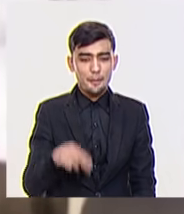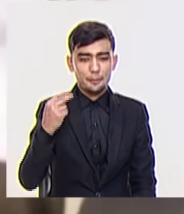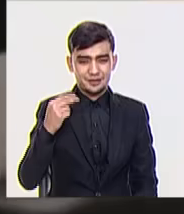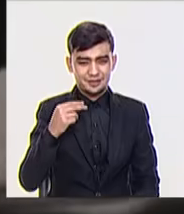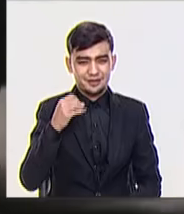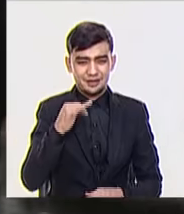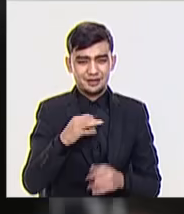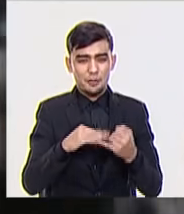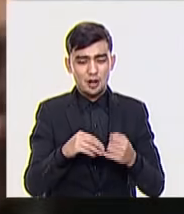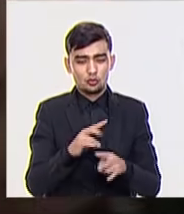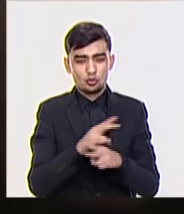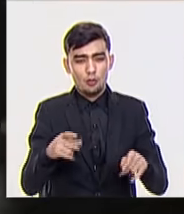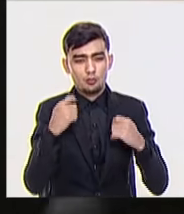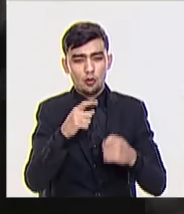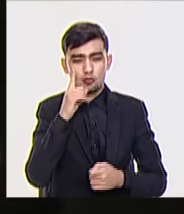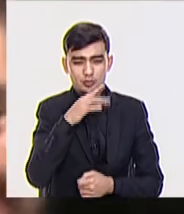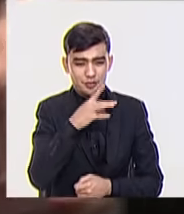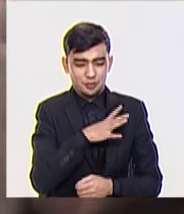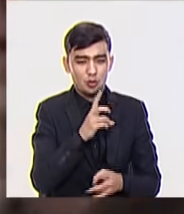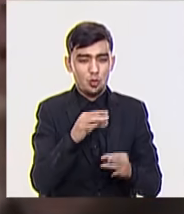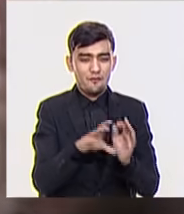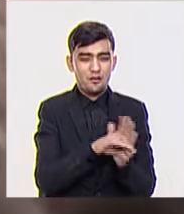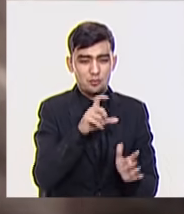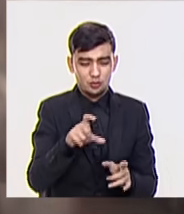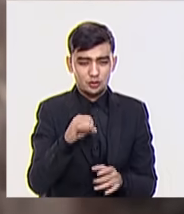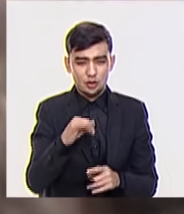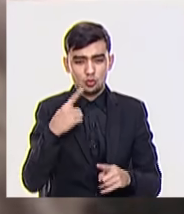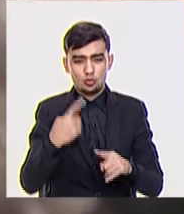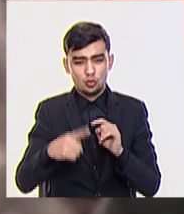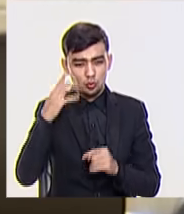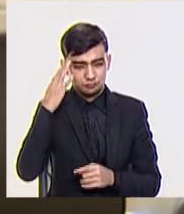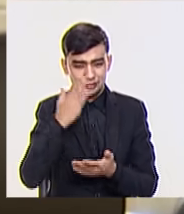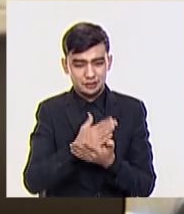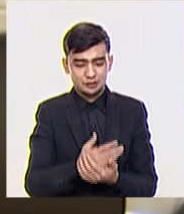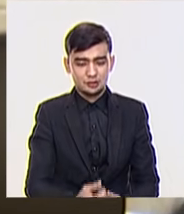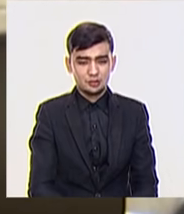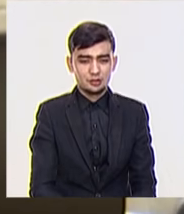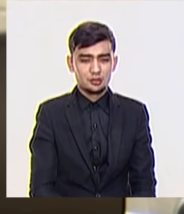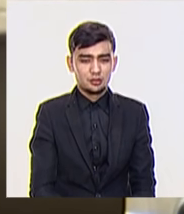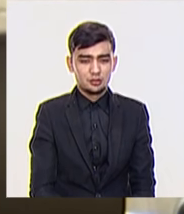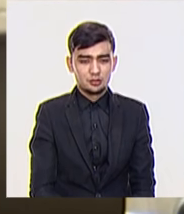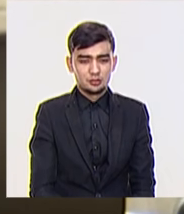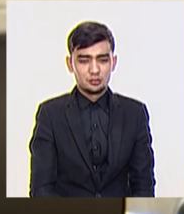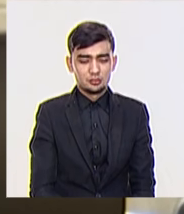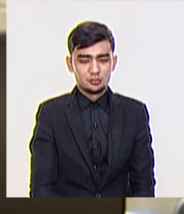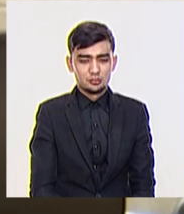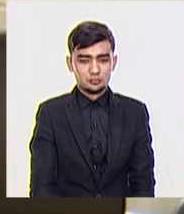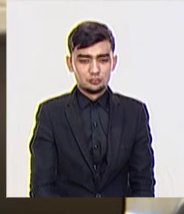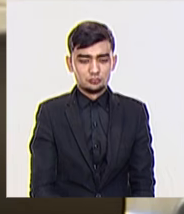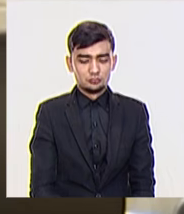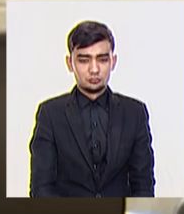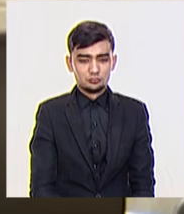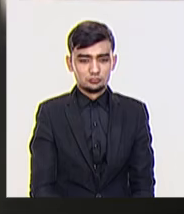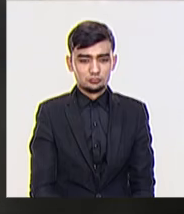Президент жер ешкімге сатылмайды дейді, ал депутаттар неге басқаша ойлайды? Жерді сатуға, сондай-ақ жерді жалға беруге